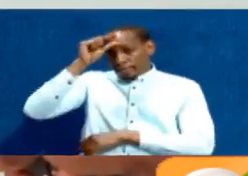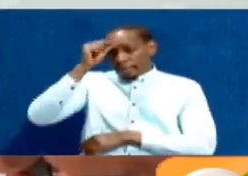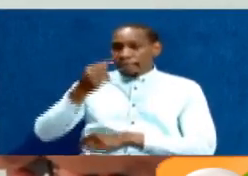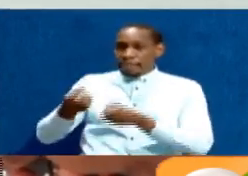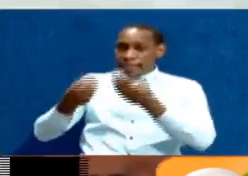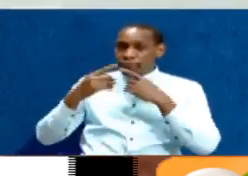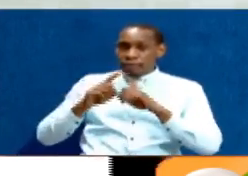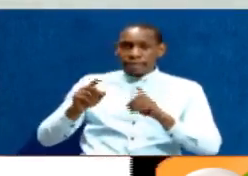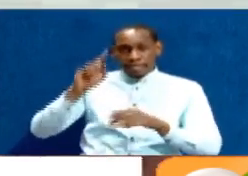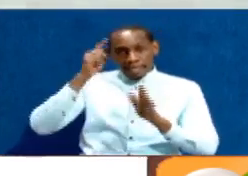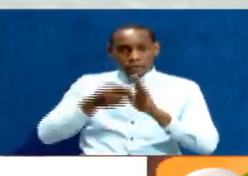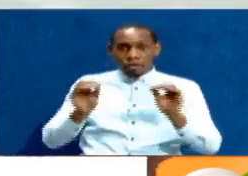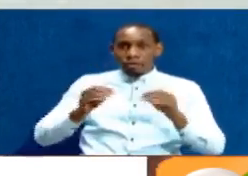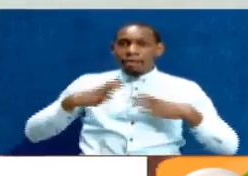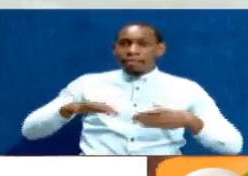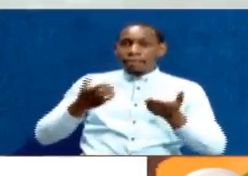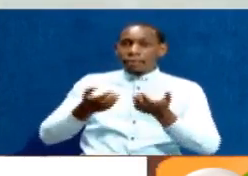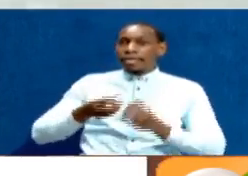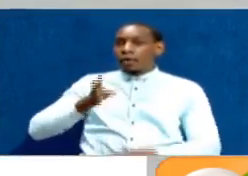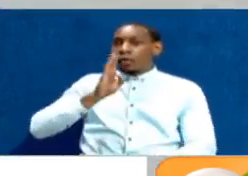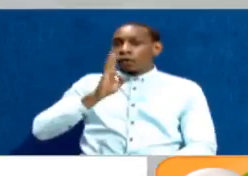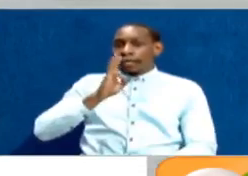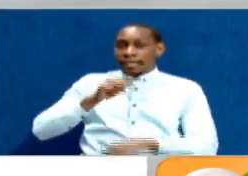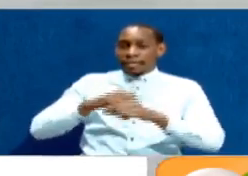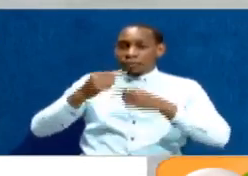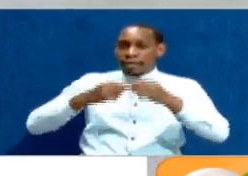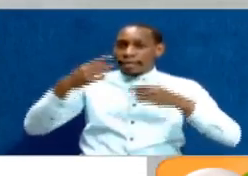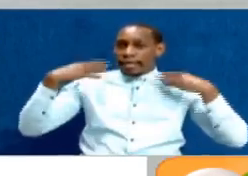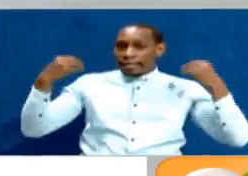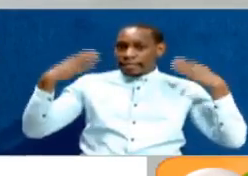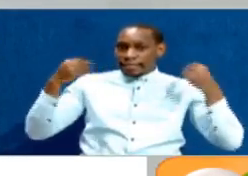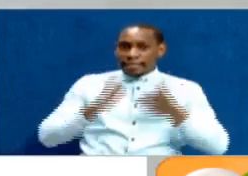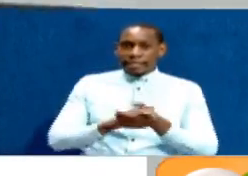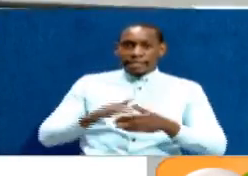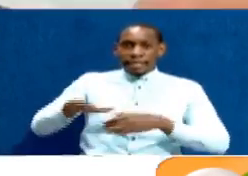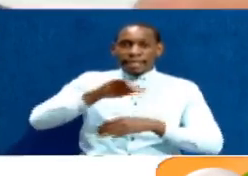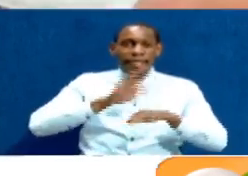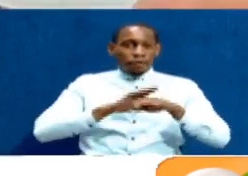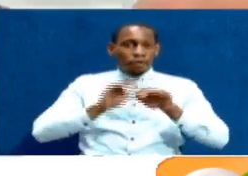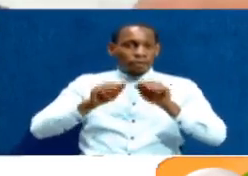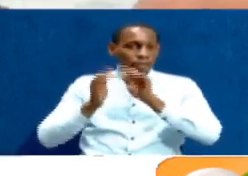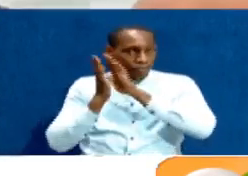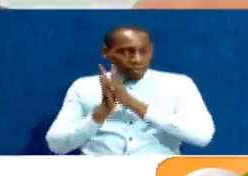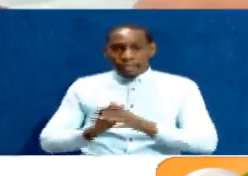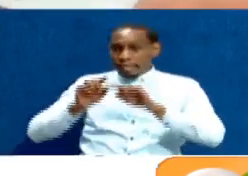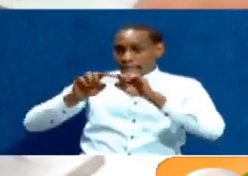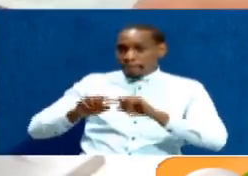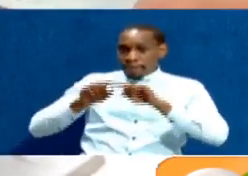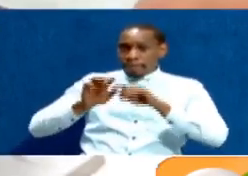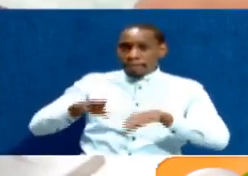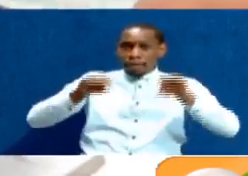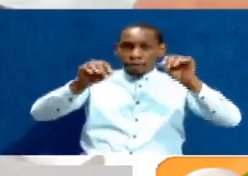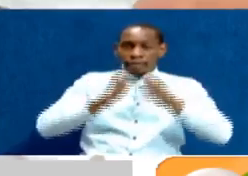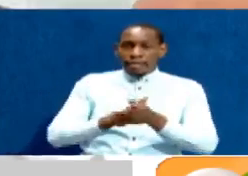unawaambia lakini hawakutambui. Kuna hata unahitaji maji ya kunywa katika training, mahali mzuri ya kulala. Kulingana na yeye vile amequalify na